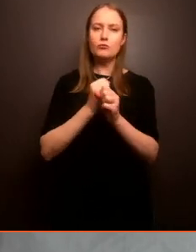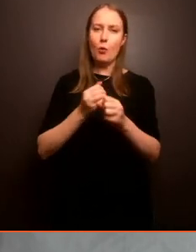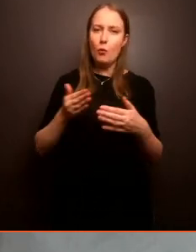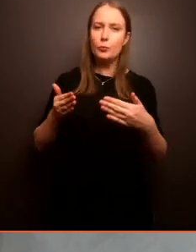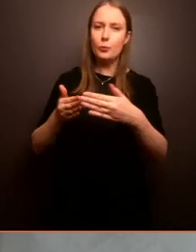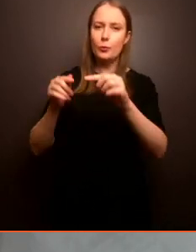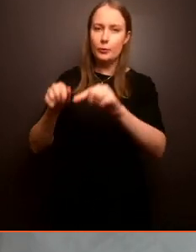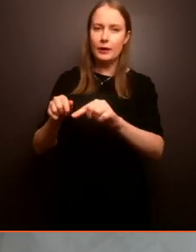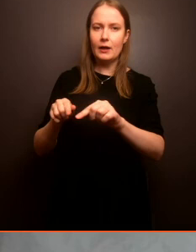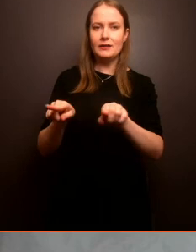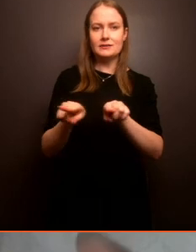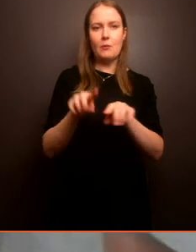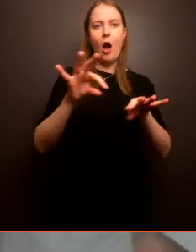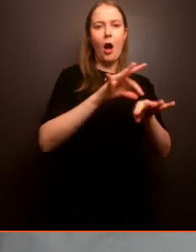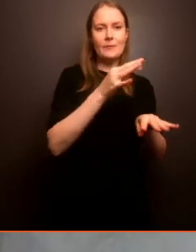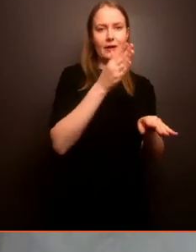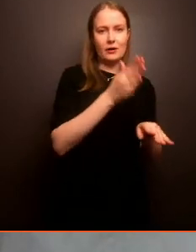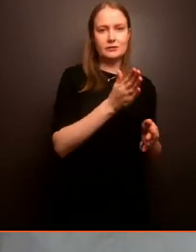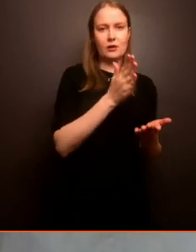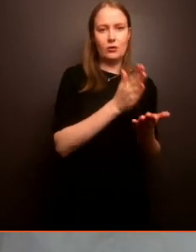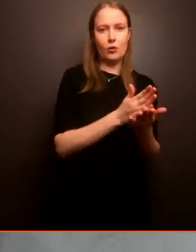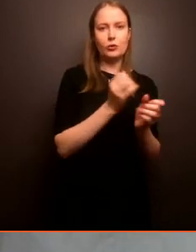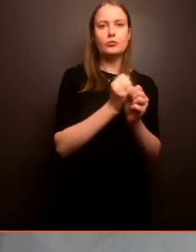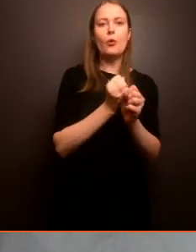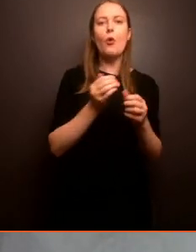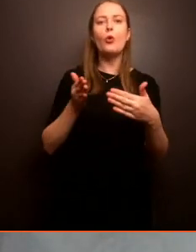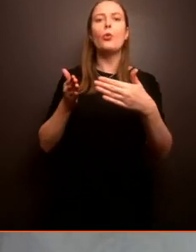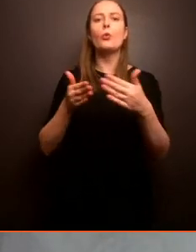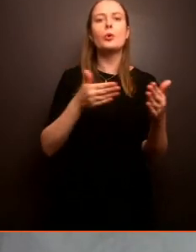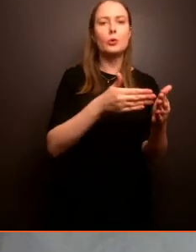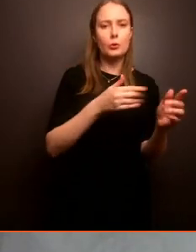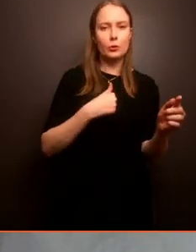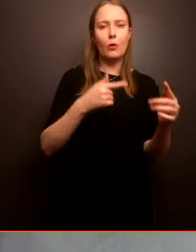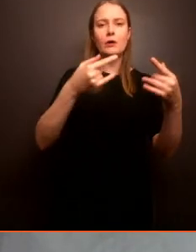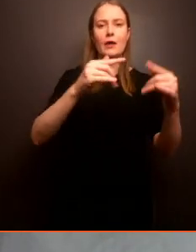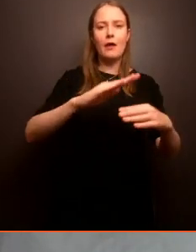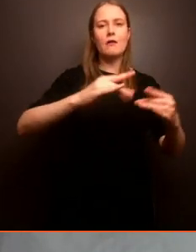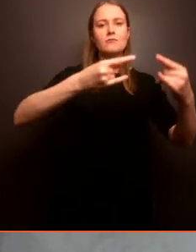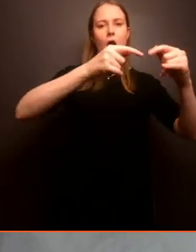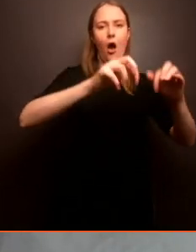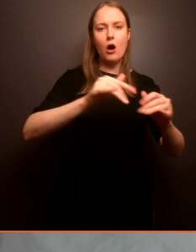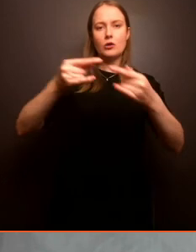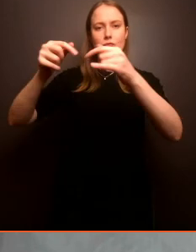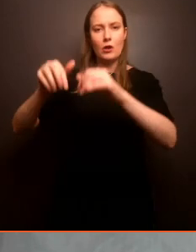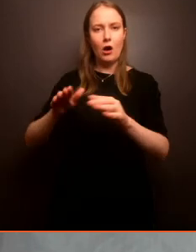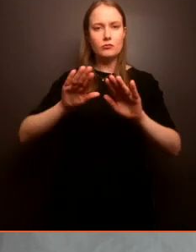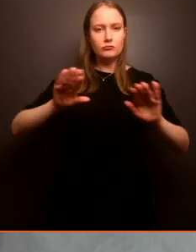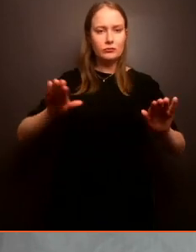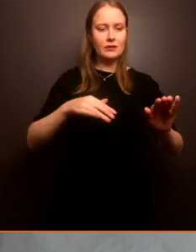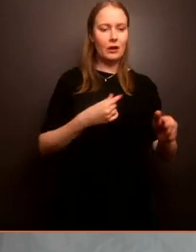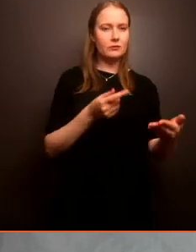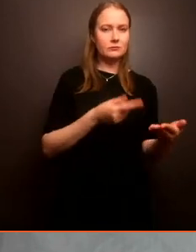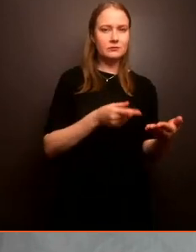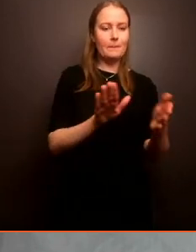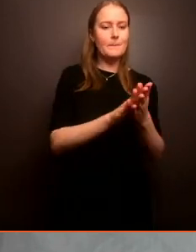Me tekitasime endale lihtsalt töönurgakesed, kus ongi meie arvuti, laadija ja ka märkmik pliiad selle tarveks,